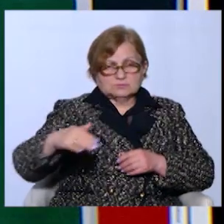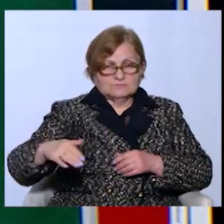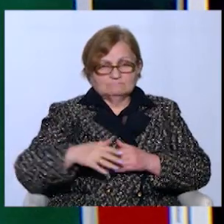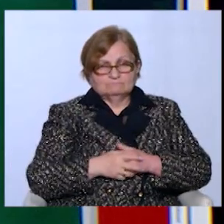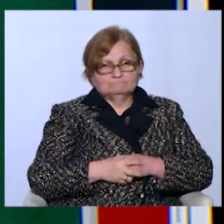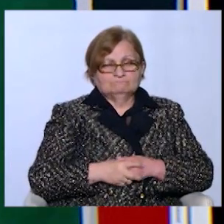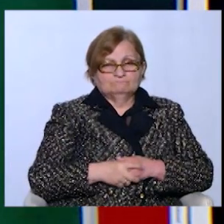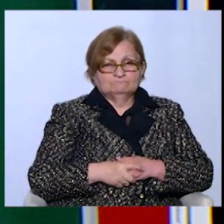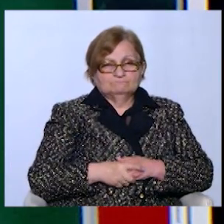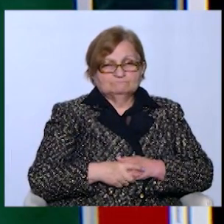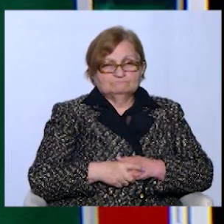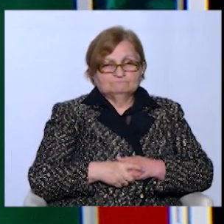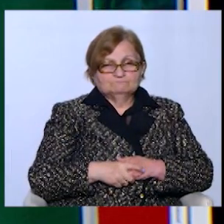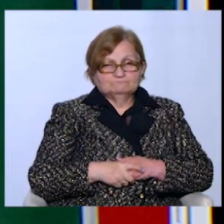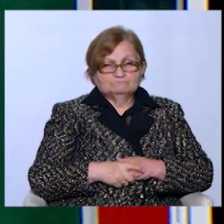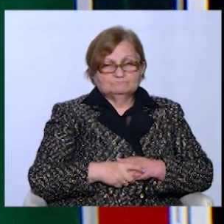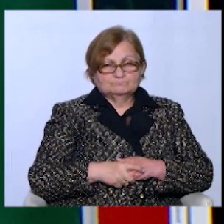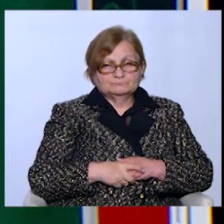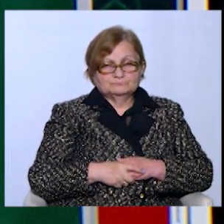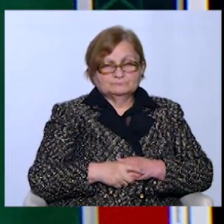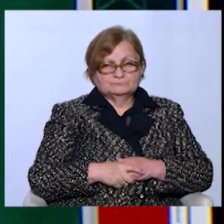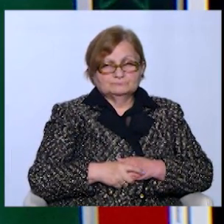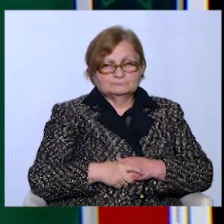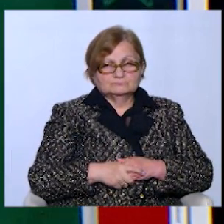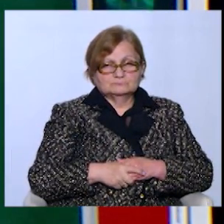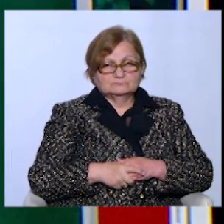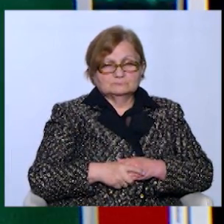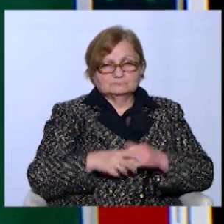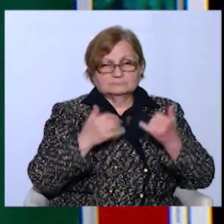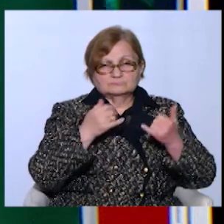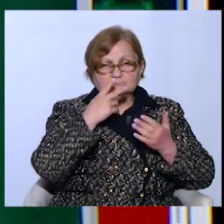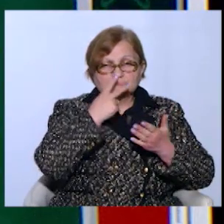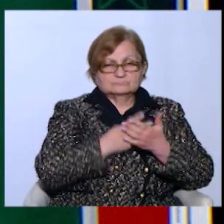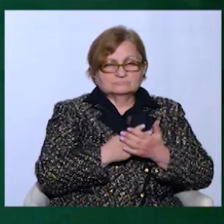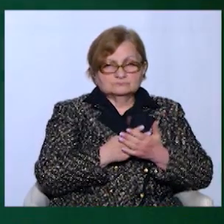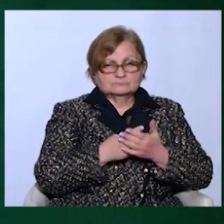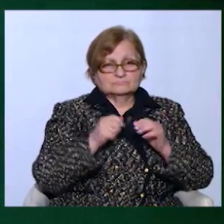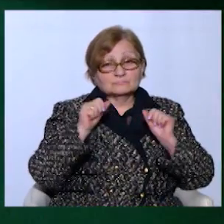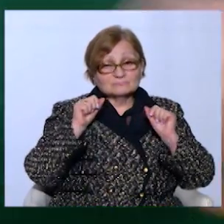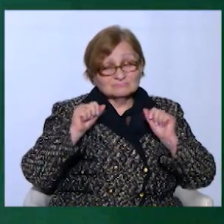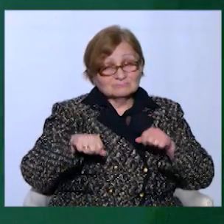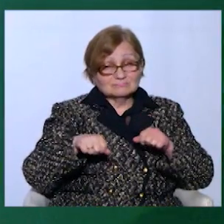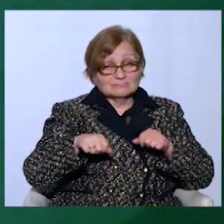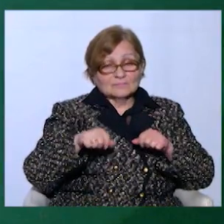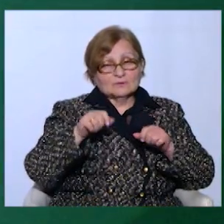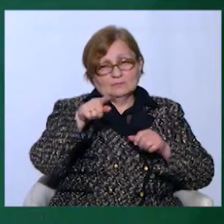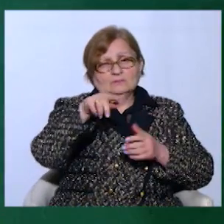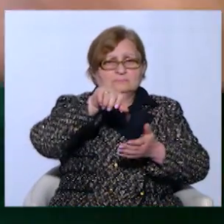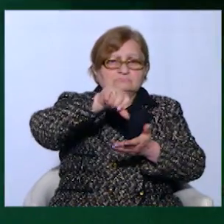არის საერთო საზღვარი საქართველოსა და რუსეთ შორის. ახლა ნახეთ, შეიძლება ადამიანი იმყოფებოდეს